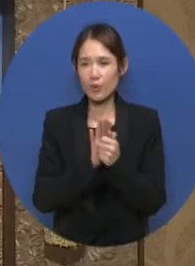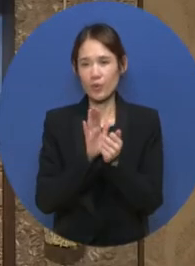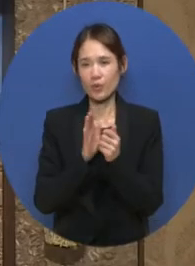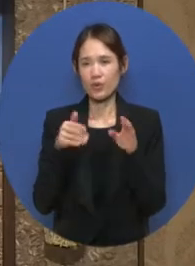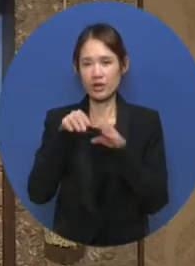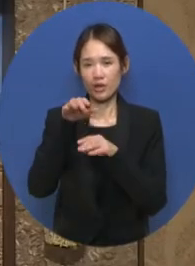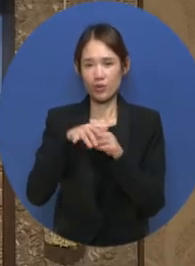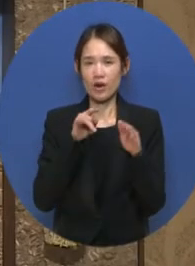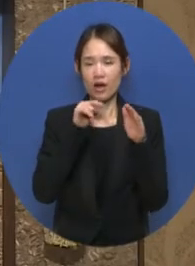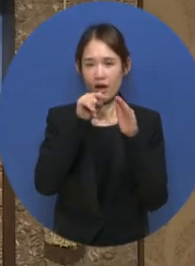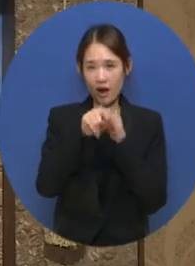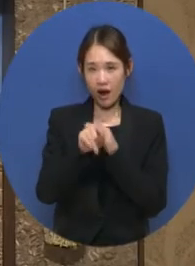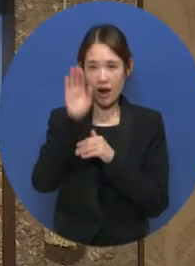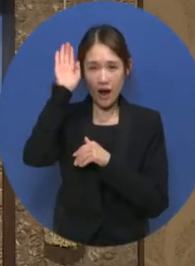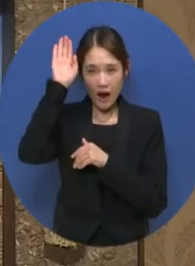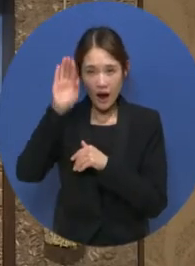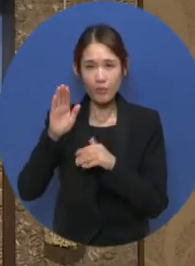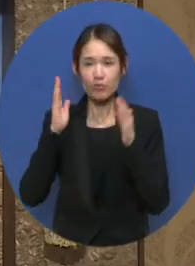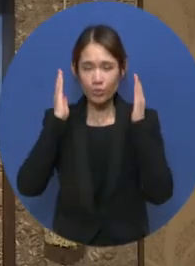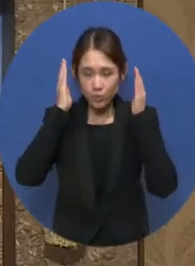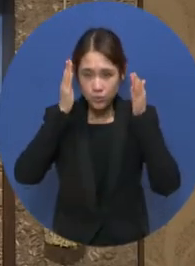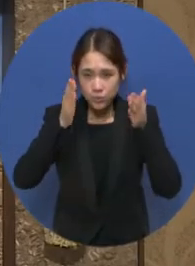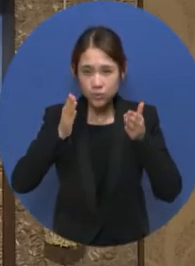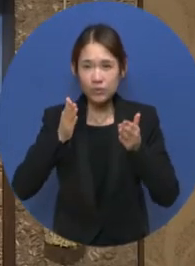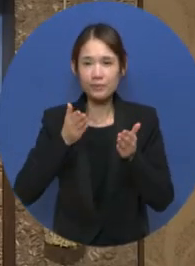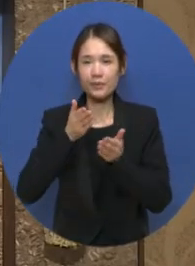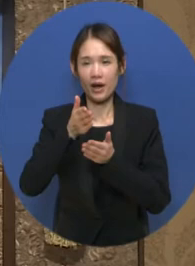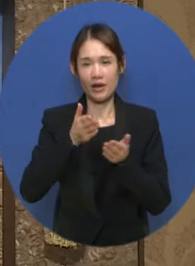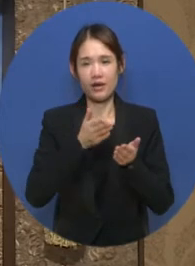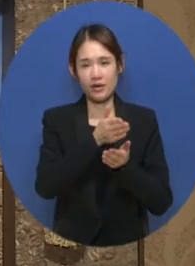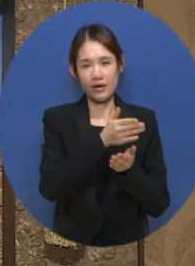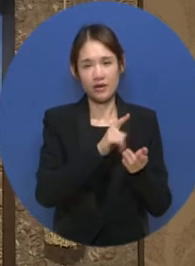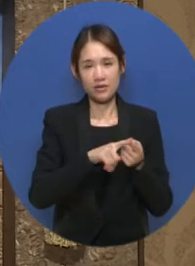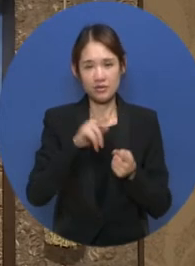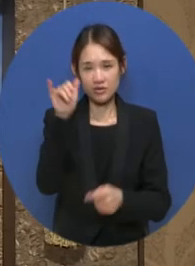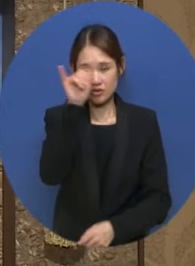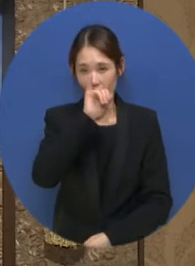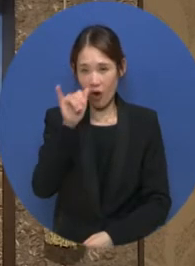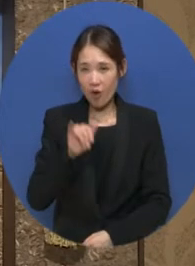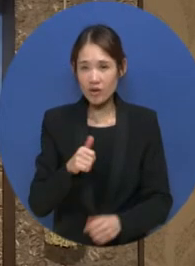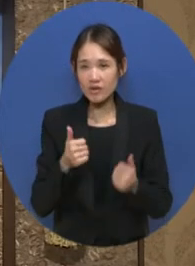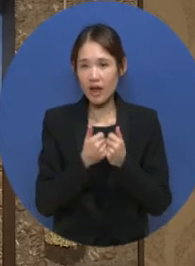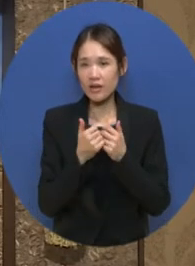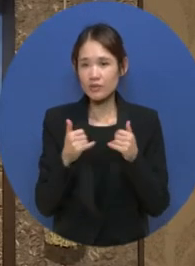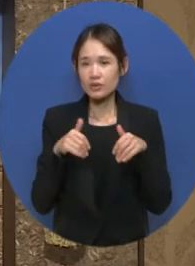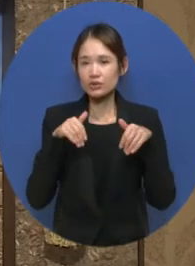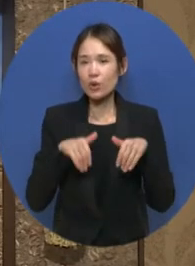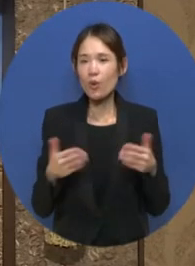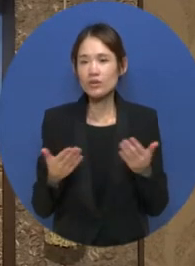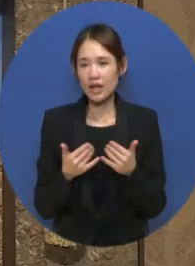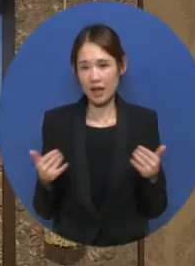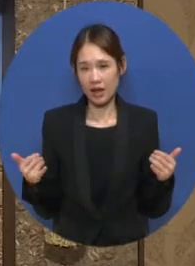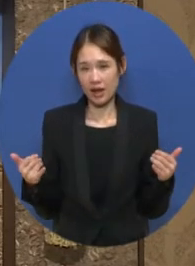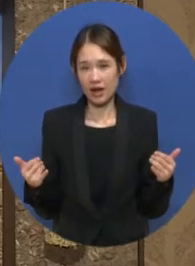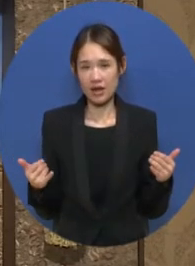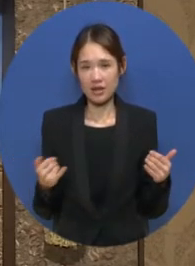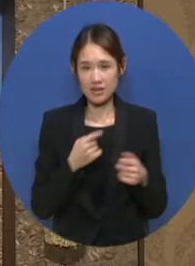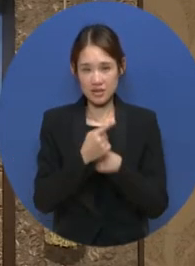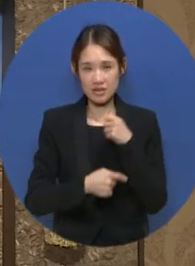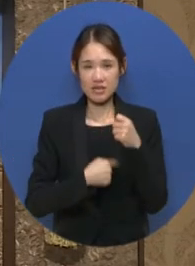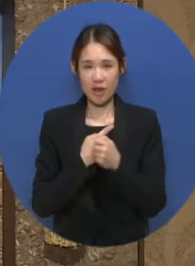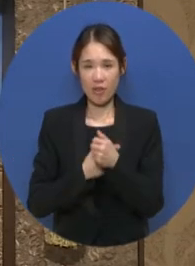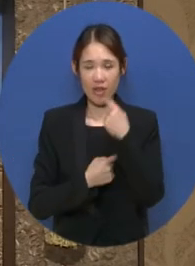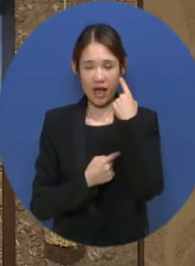가리 나아가야 될 방향을 함께 이제 전국에 있는 상담은 드가 종사자들이 다 모여서 이제 1년에 한 차례씩